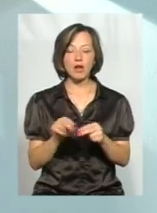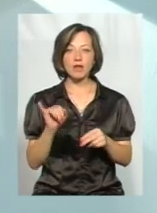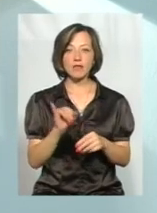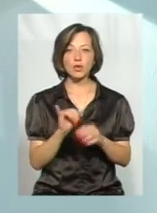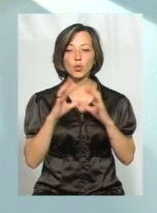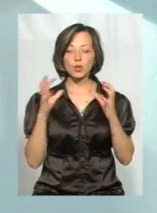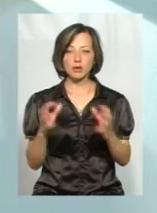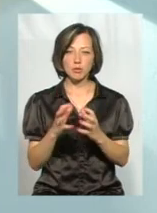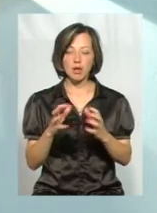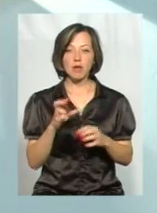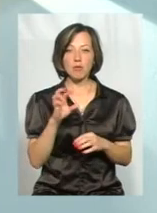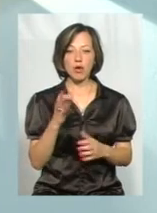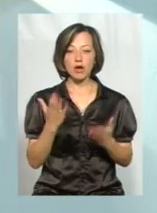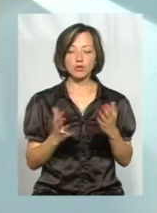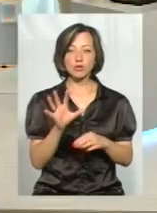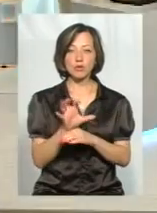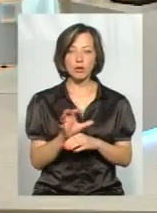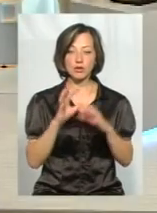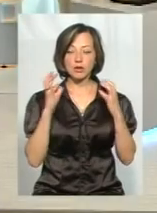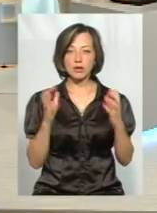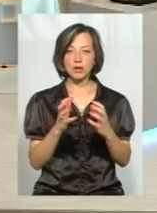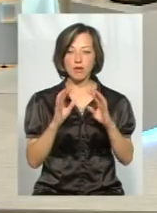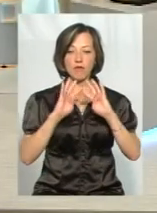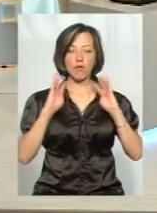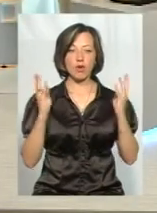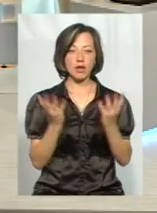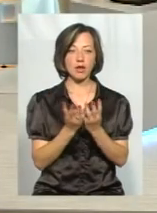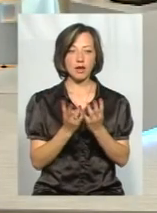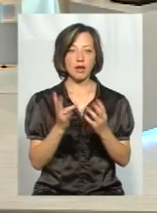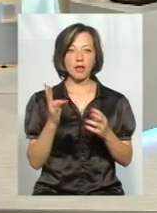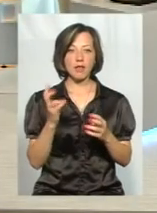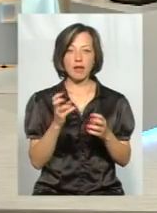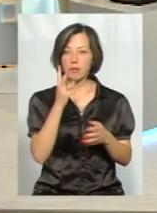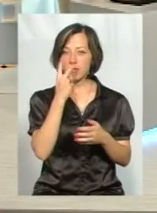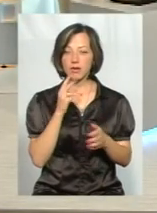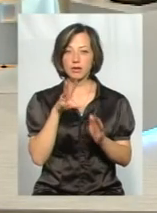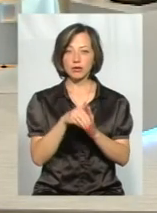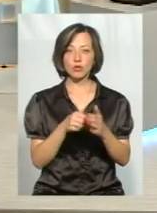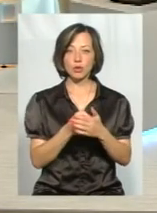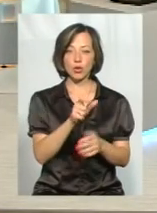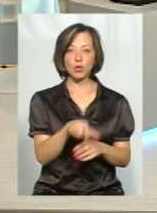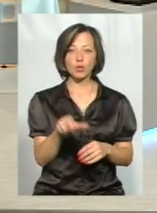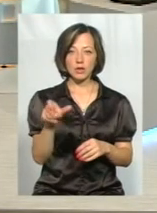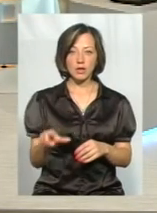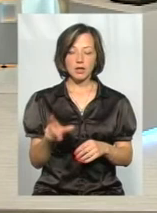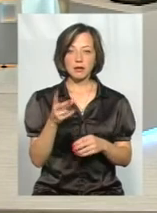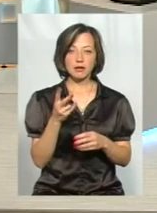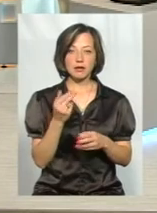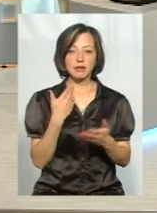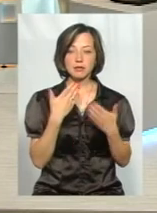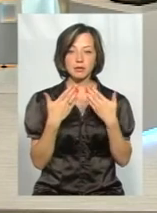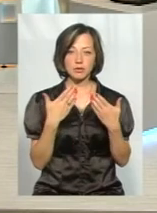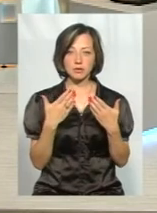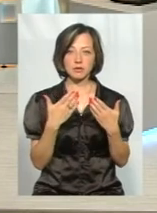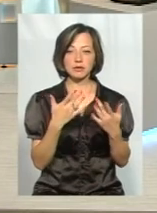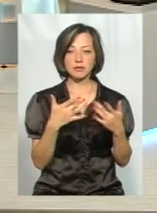від утримання. Тому що якщо собачку тримають у вольєрі і вона не соціалізована, тобто вона не виходить у люди, вона не спілкується